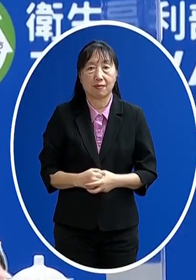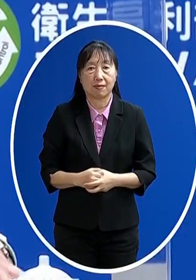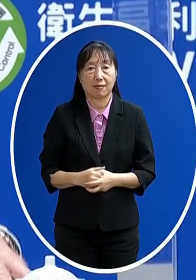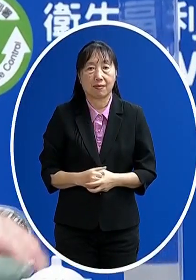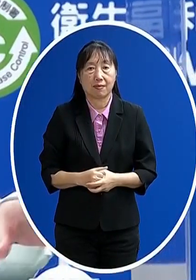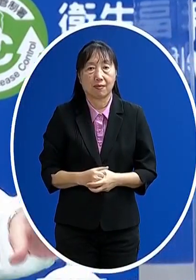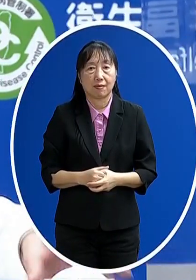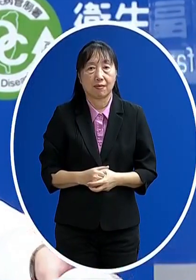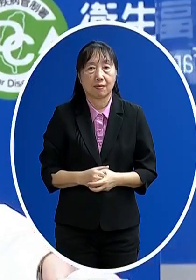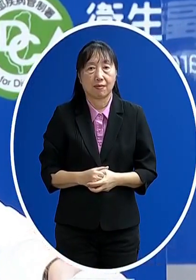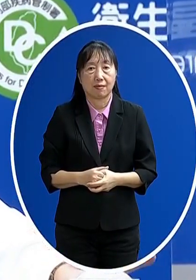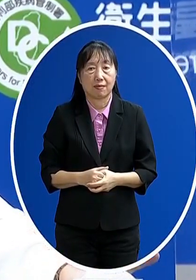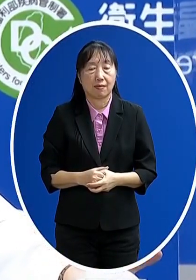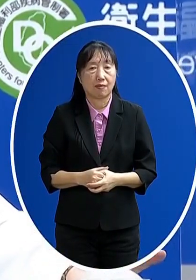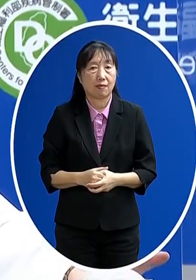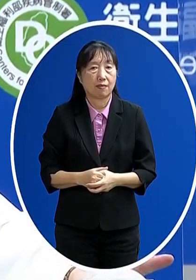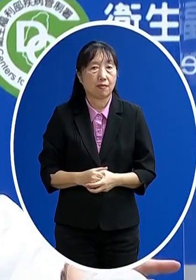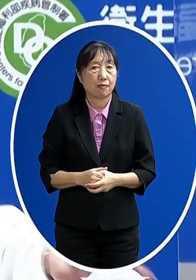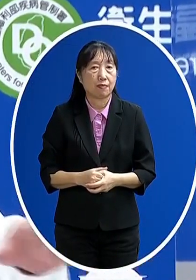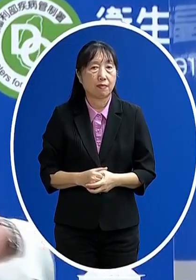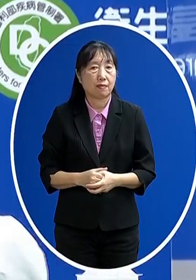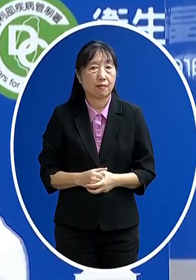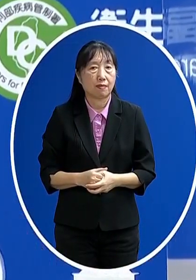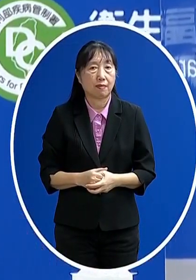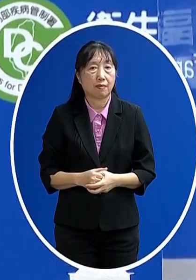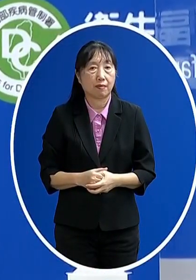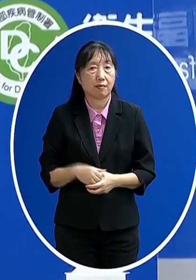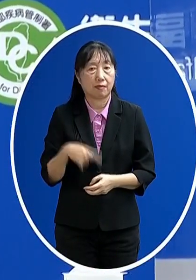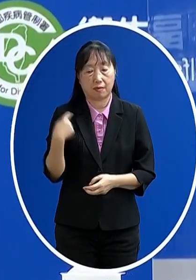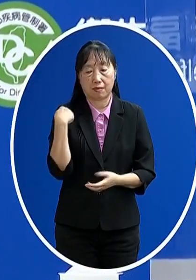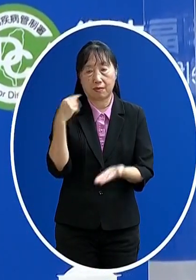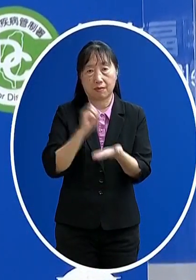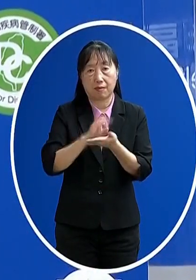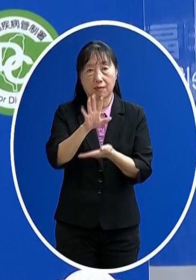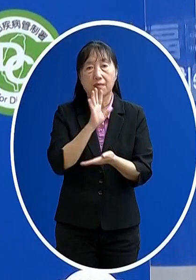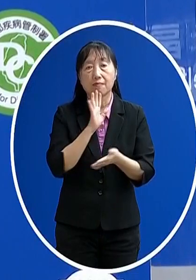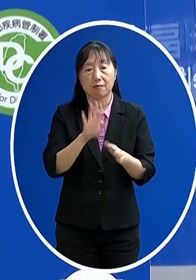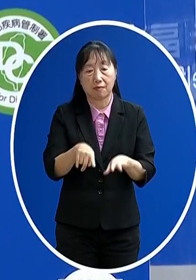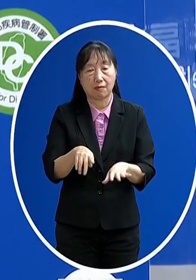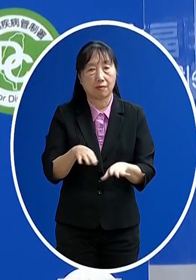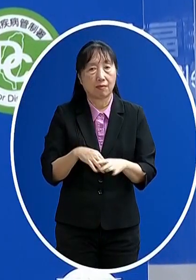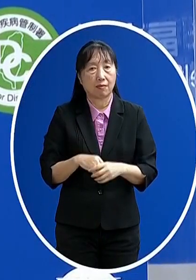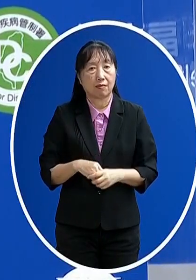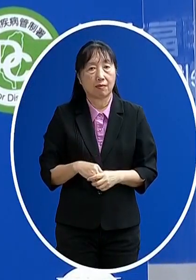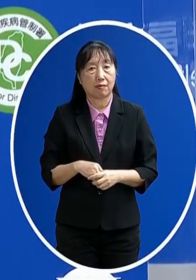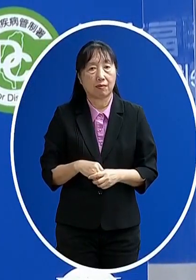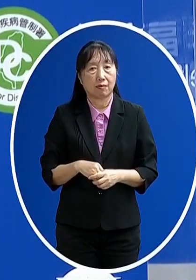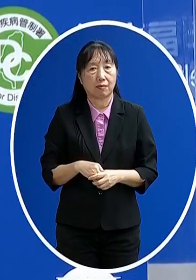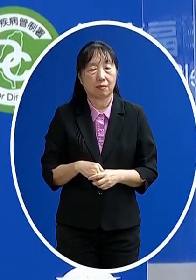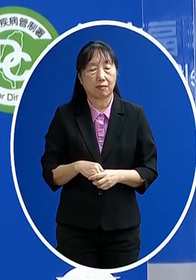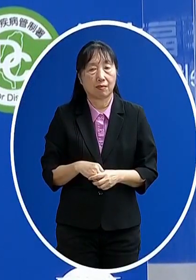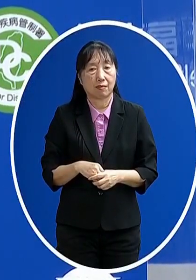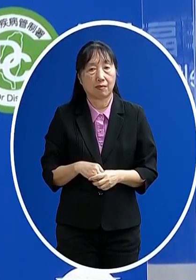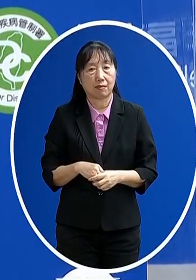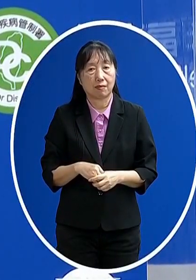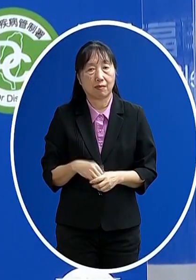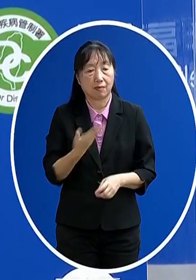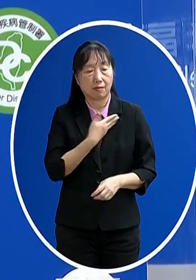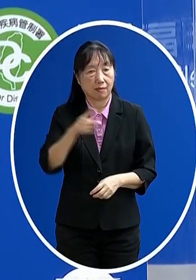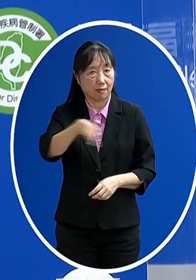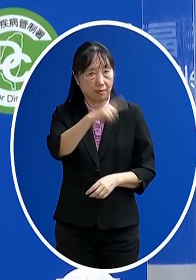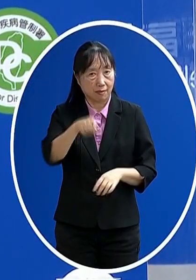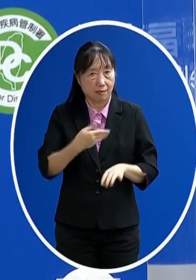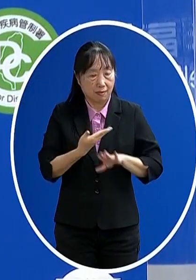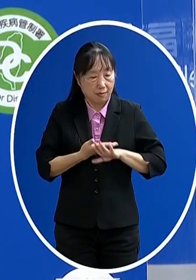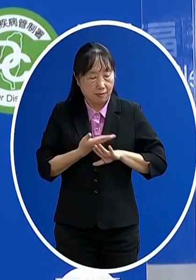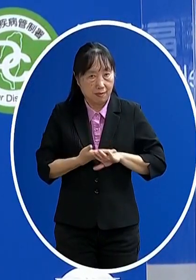那昨天跟大家报告，就是那个整体在医院这一端哈，就是为了让大家能够更安心哈，所以我